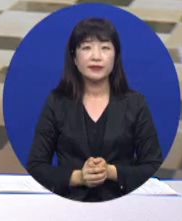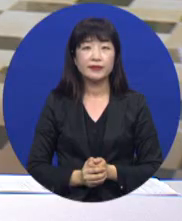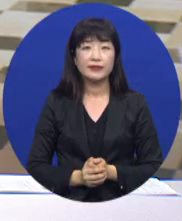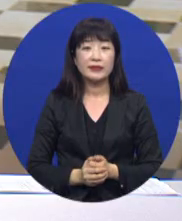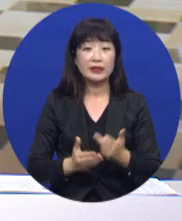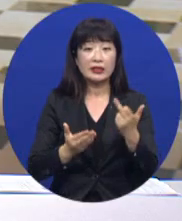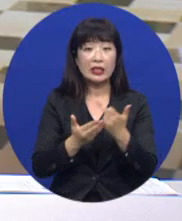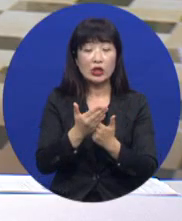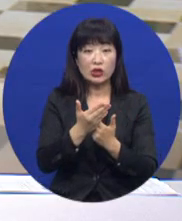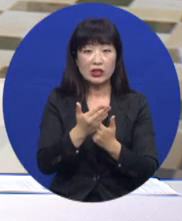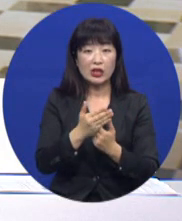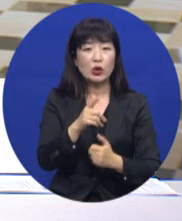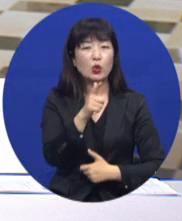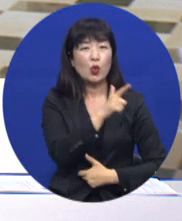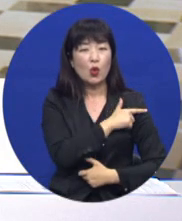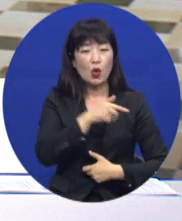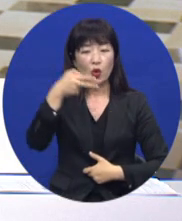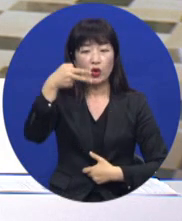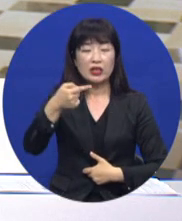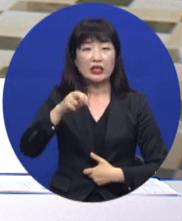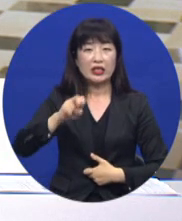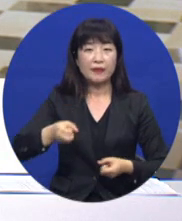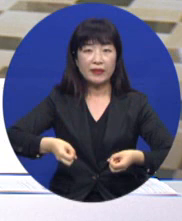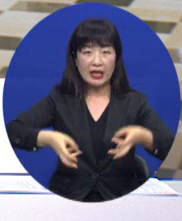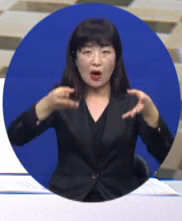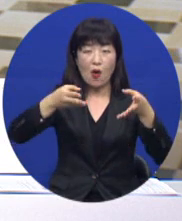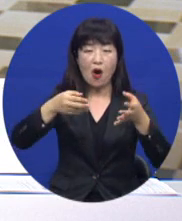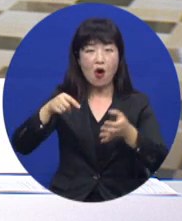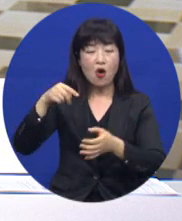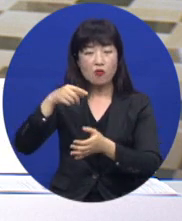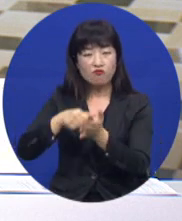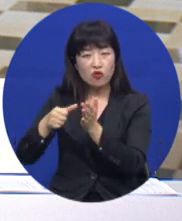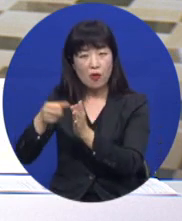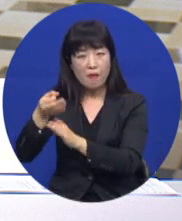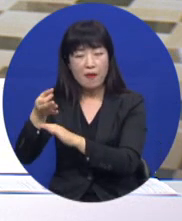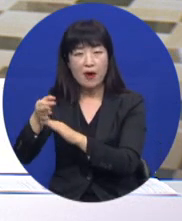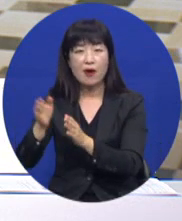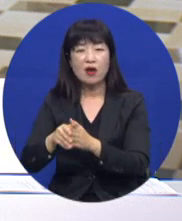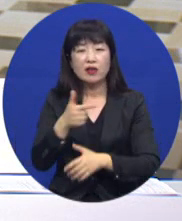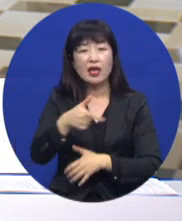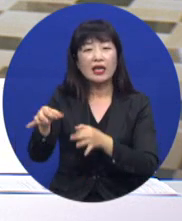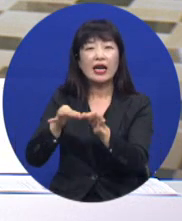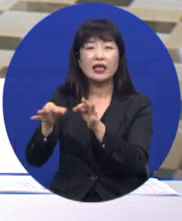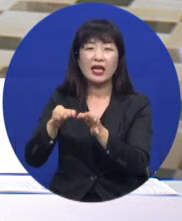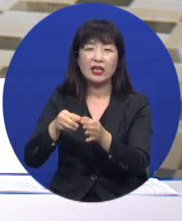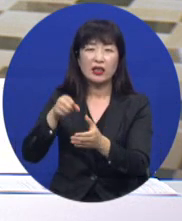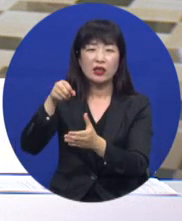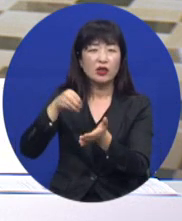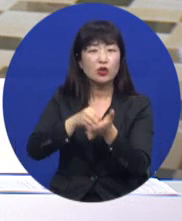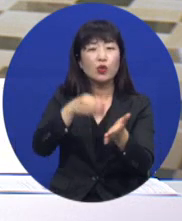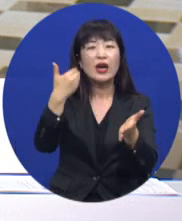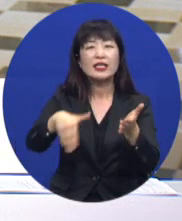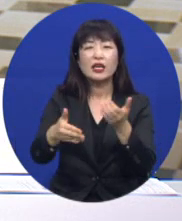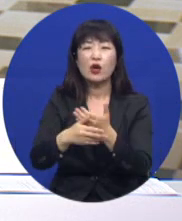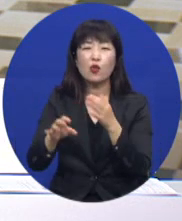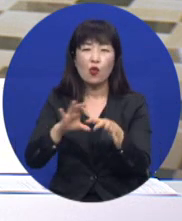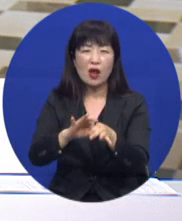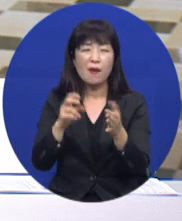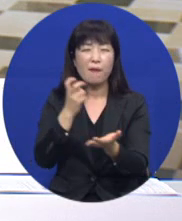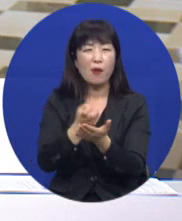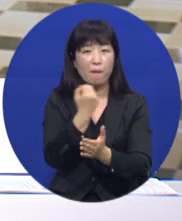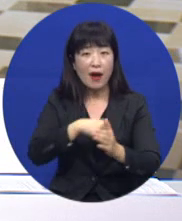제주시 노형동 에 드림타워 가 쇼핑몰을 대규모점포 로 등록하자 1 관련법을 위반한 것으로 드러났는데